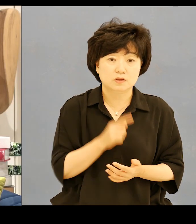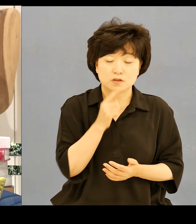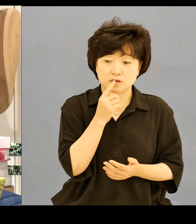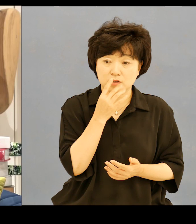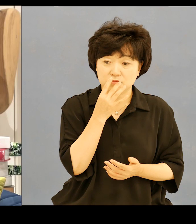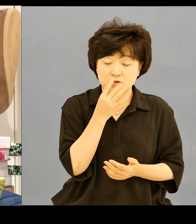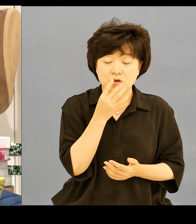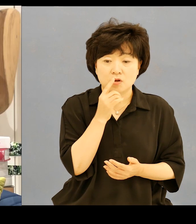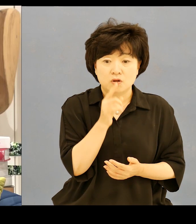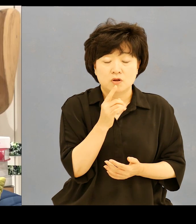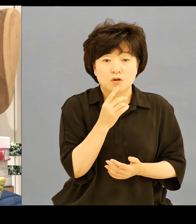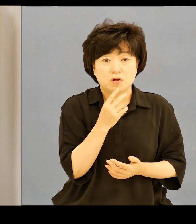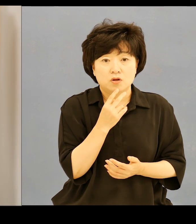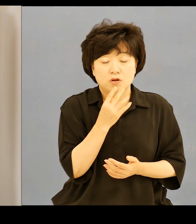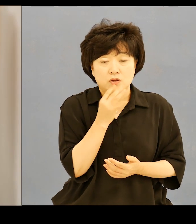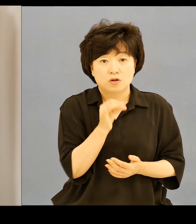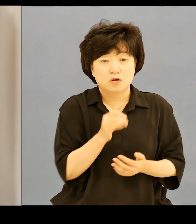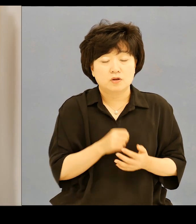물론 이제